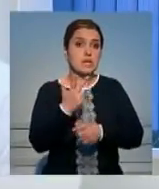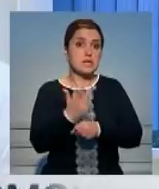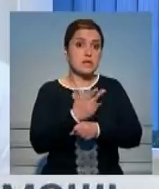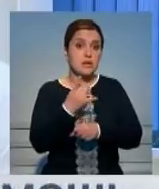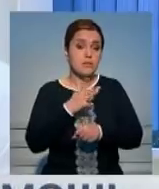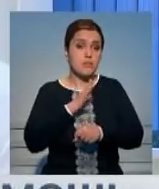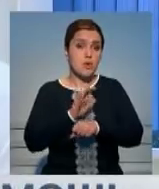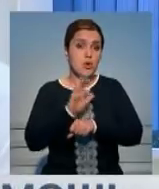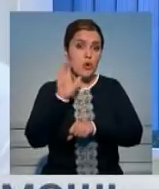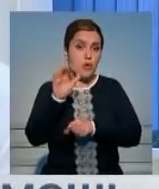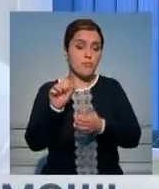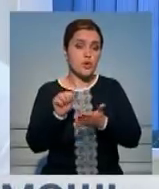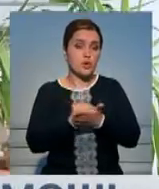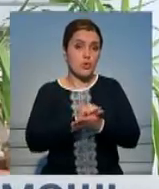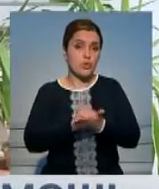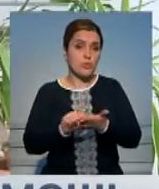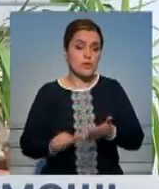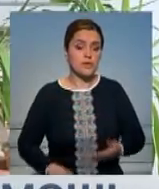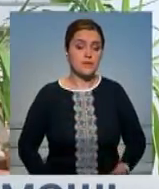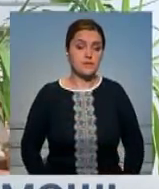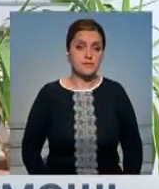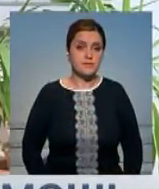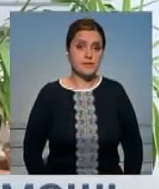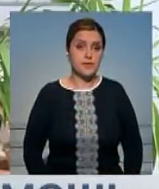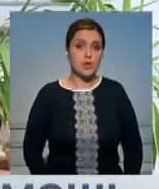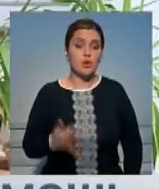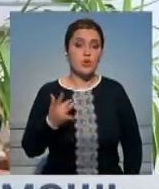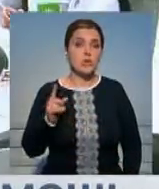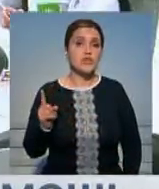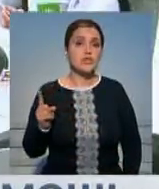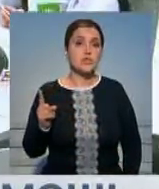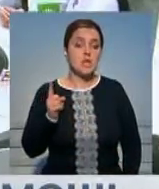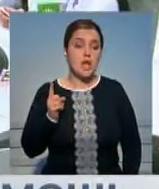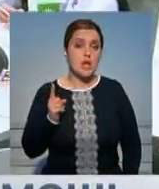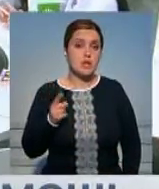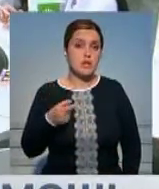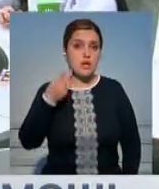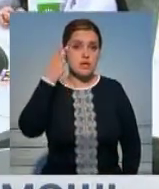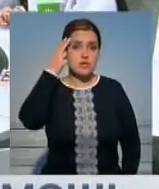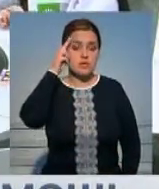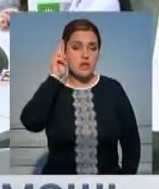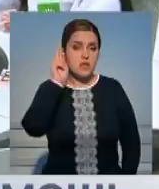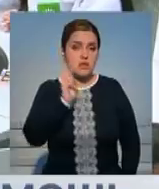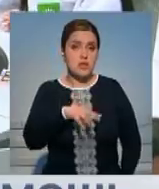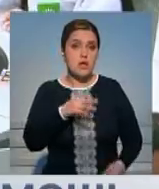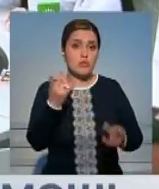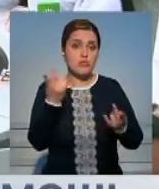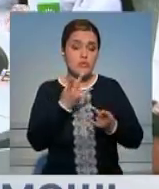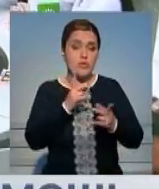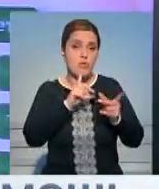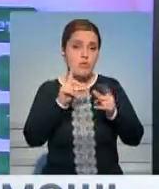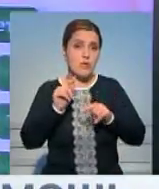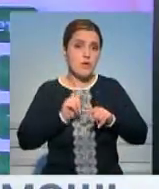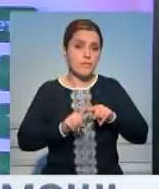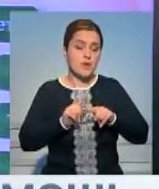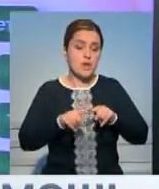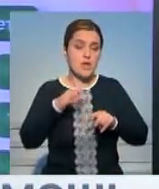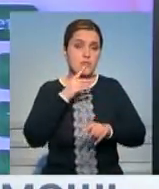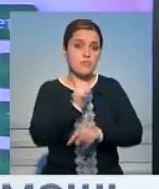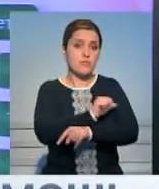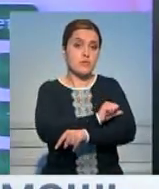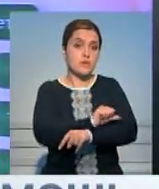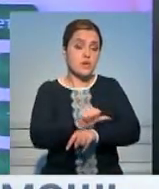все документы рабочей группе. Сколько ждать ее и сможет ли ребенок вовремя попасть к иностранным специалистам? Эти